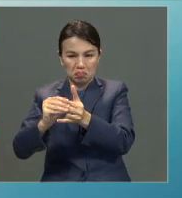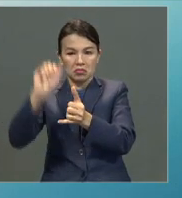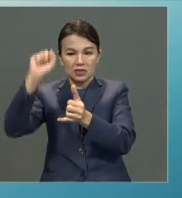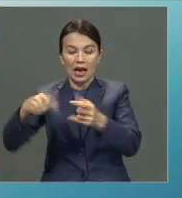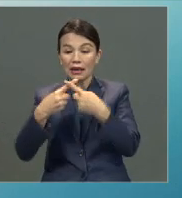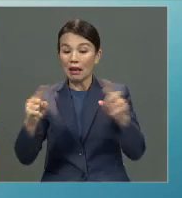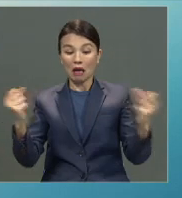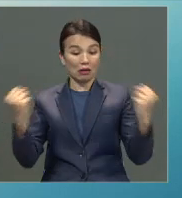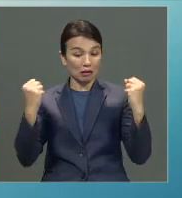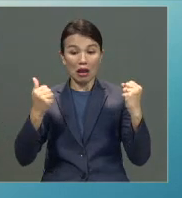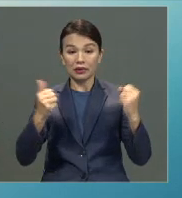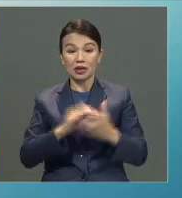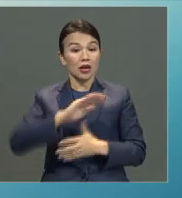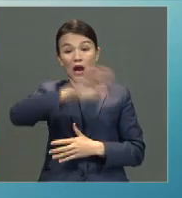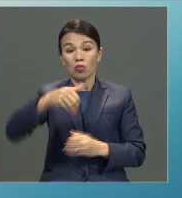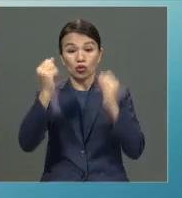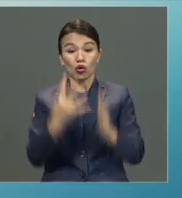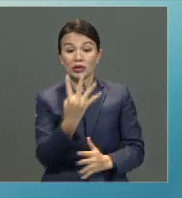นัดใหม่วันนึงนะครับก็พบว่ามีเชื้อแต่ไม่มีอาการสรุปแล้วทั้ง4